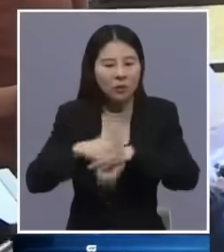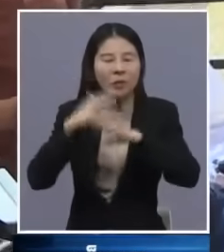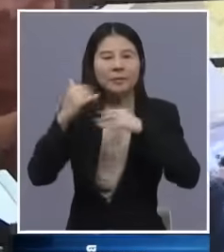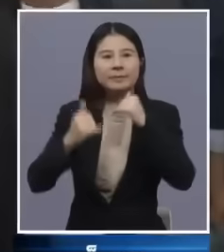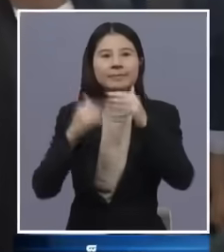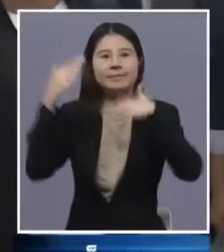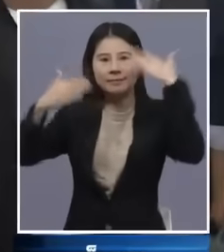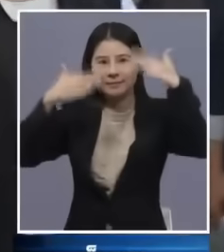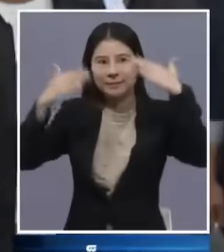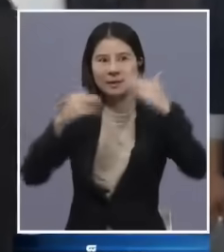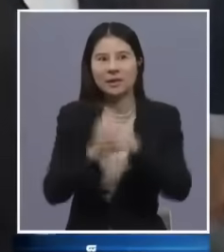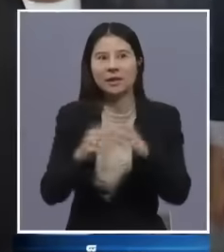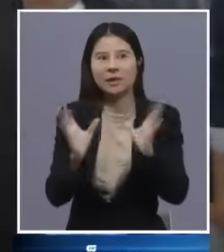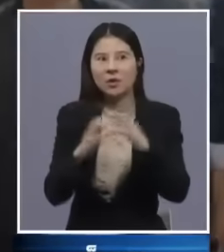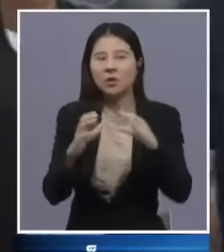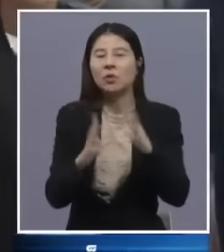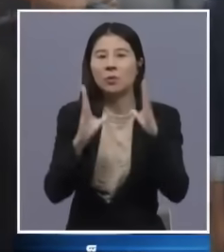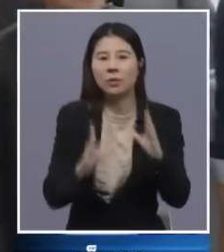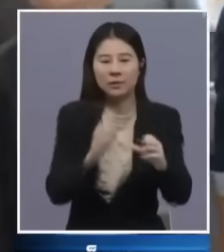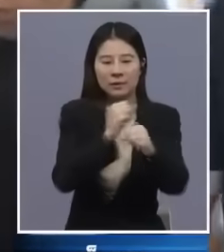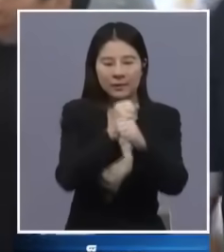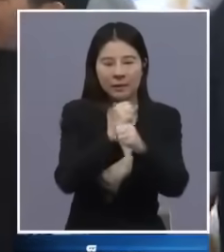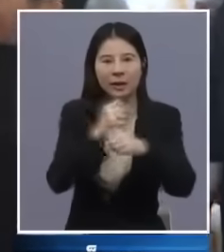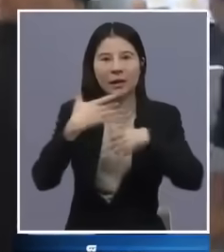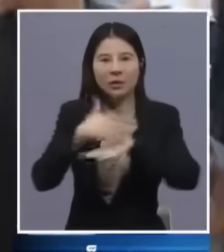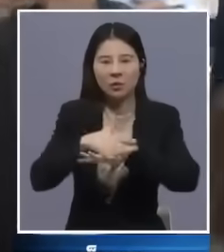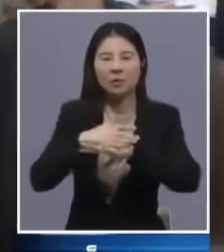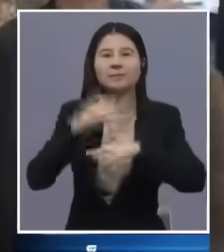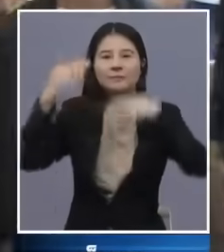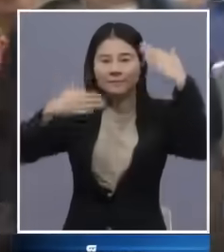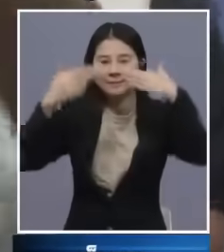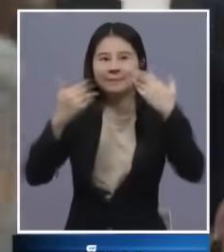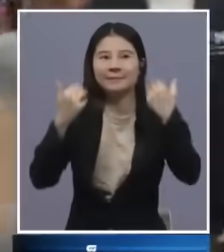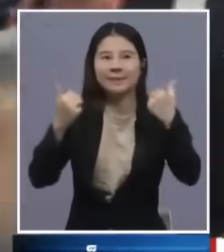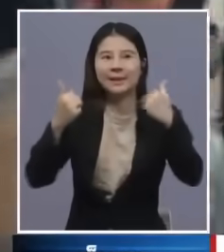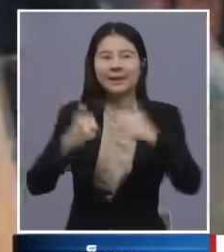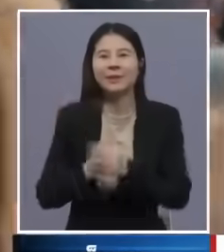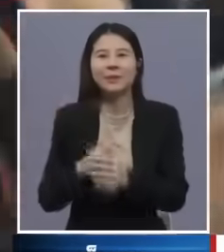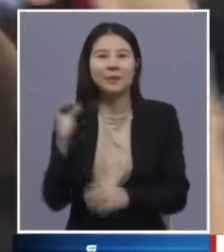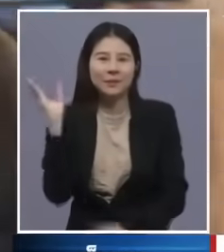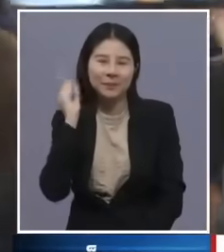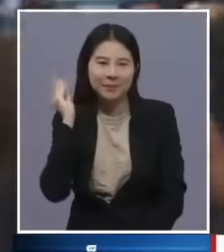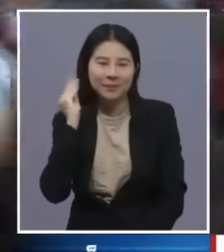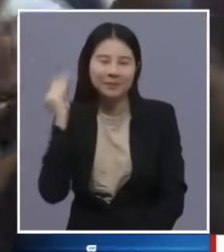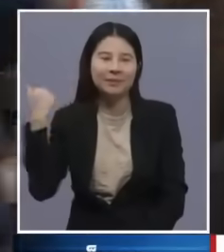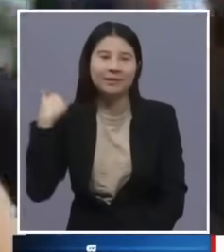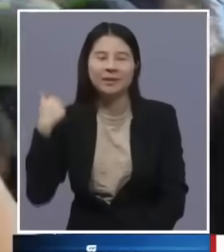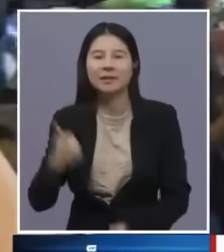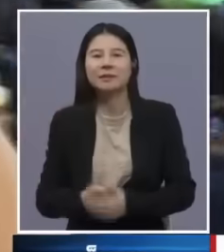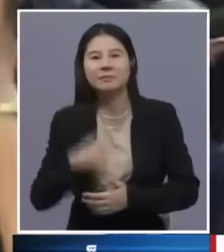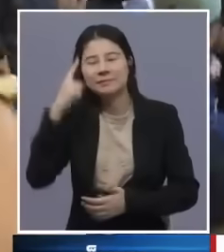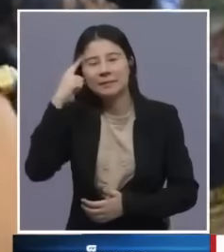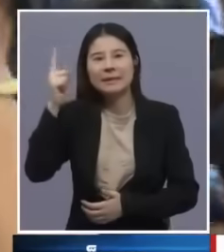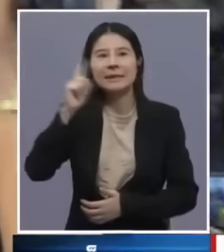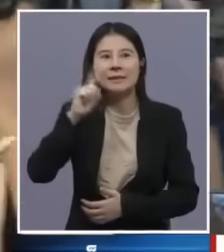กบอกว่าขนทีมงานจากทำเนียบ ครับ มาร่วมสัมมนาด้วยวันนี้คงไม่ต้องพูดอะไรมากเพราะเป็นการมาฟังเขามากกว่าว่าเขามีความคิด